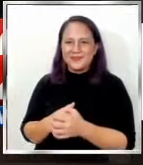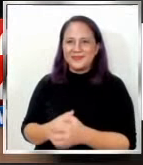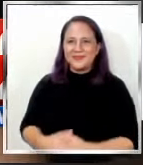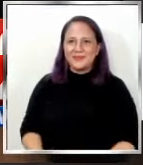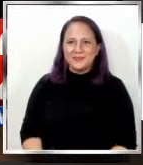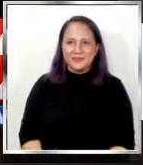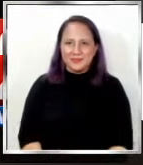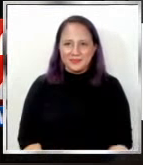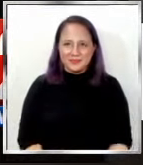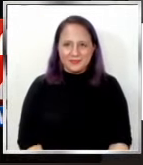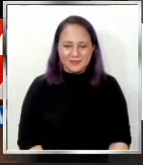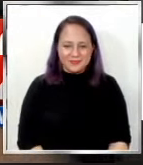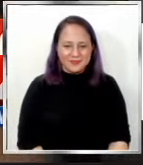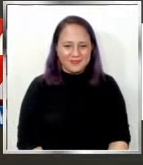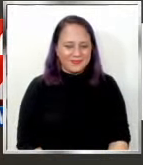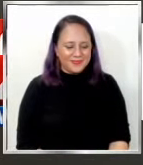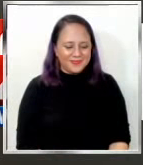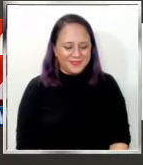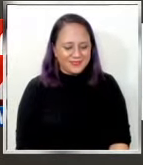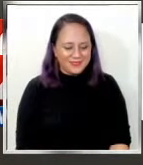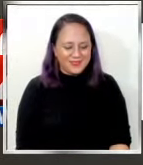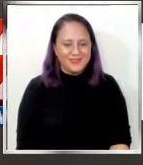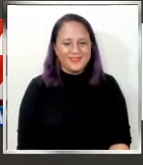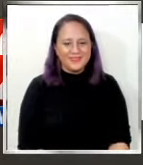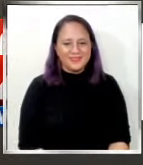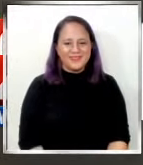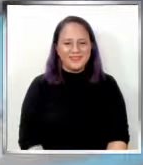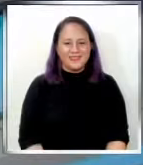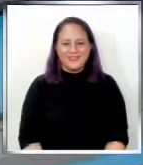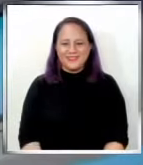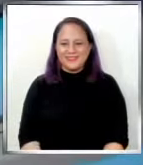kasama mga cute na fur babies.